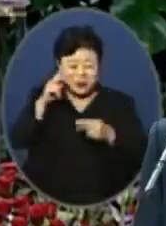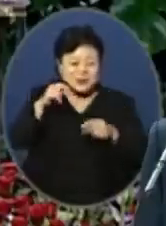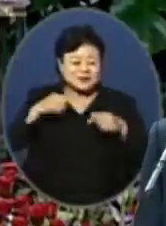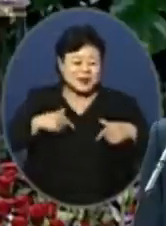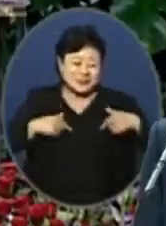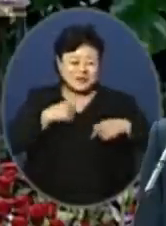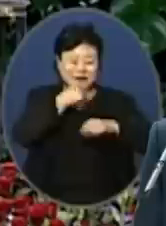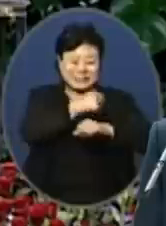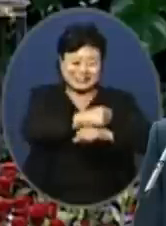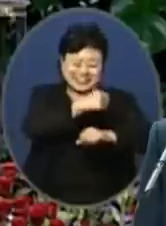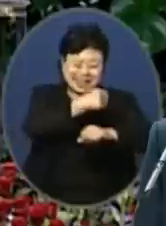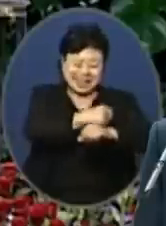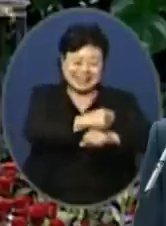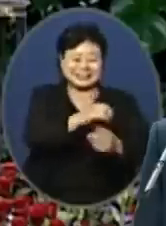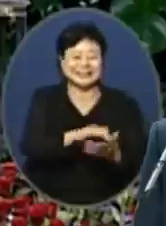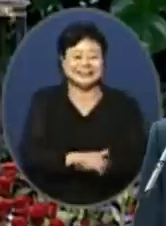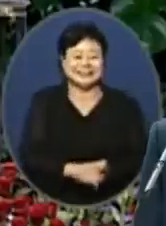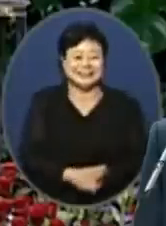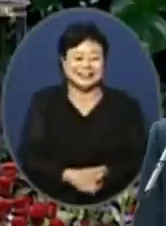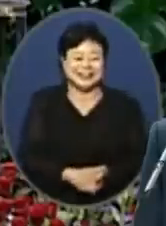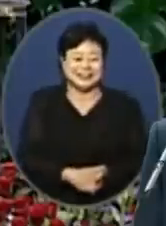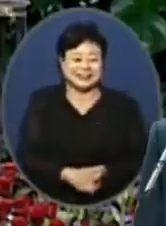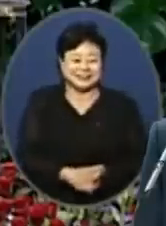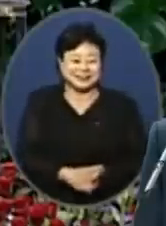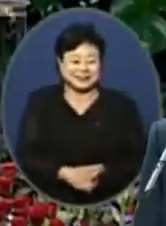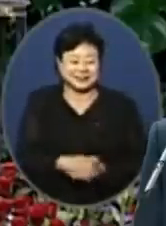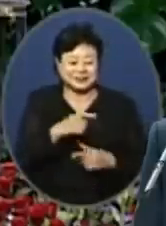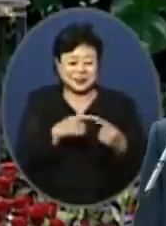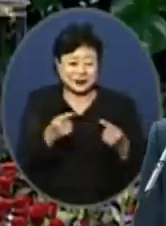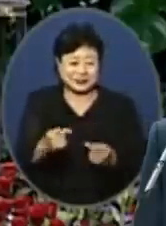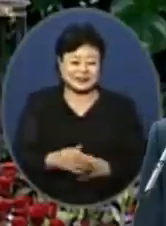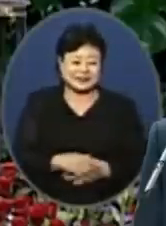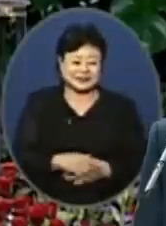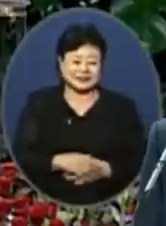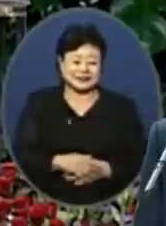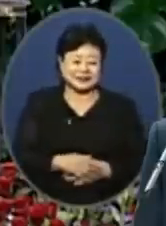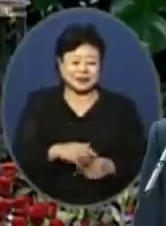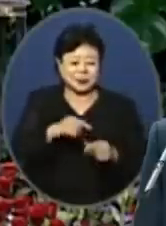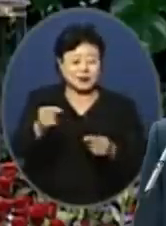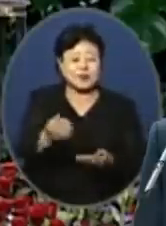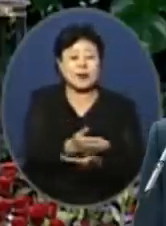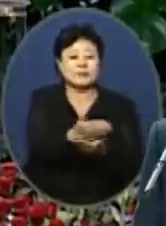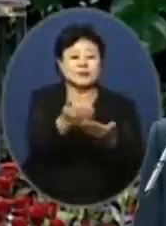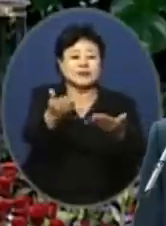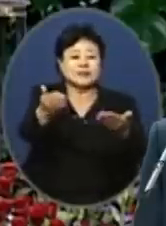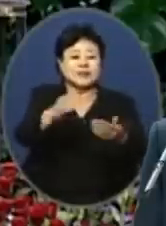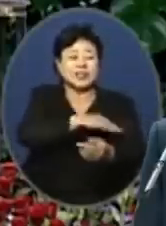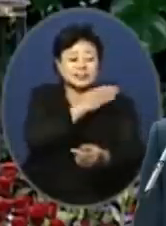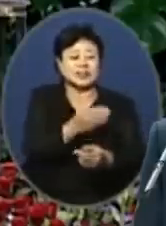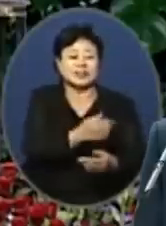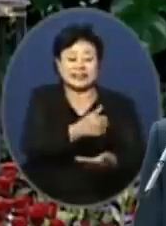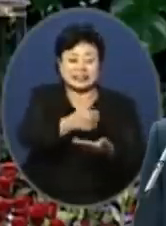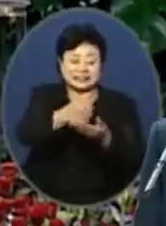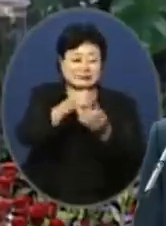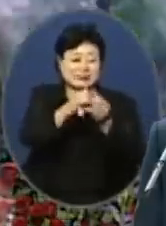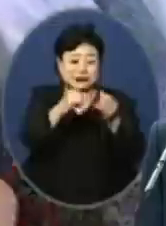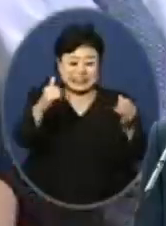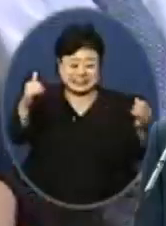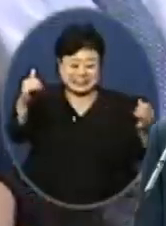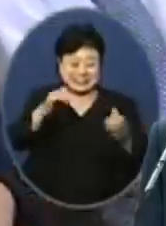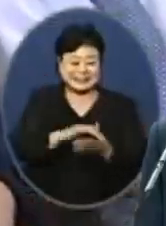부르며 기뻐하시리라. 한번 따라 말씀해 주시기 바랍니다. 구원을 베푸는 전능자이시니